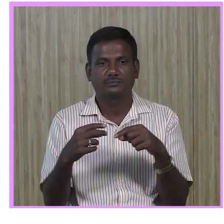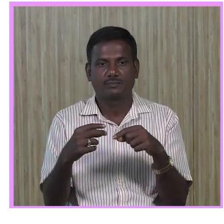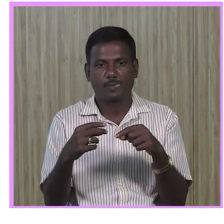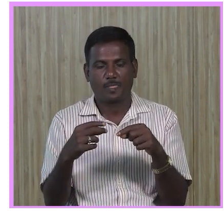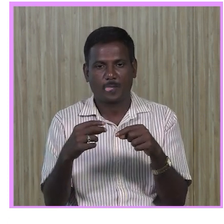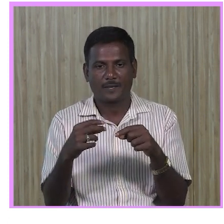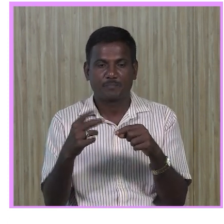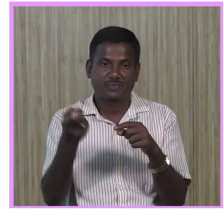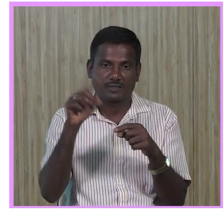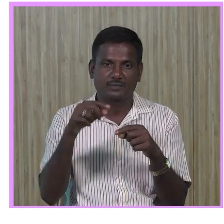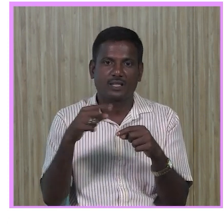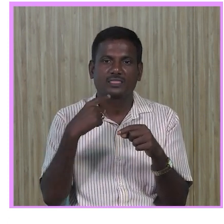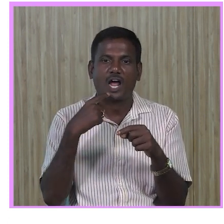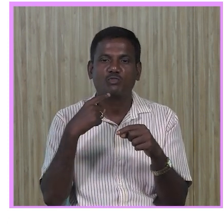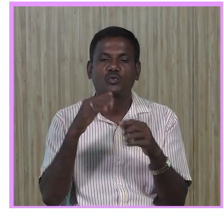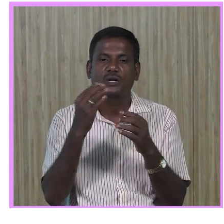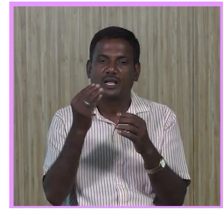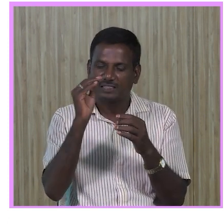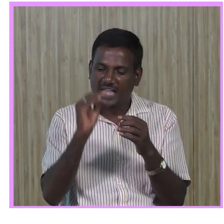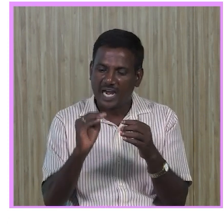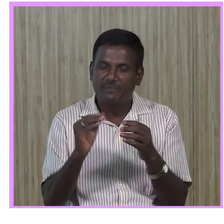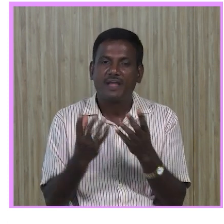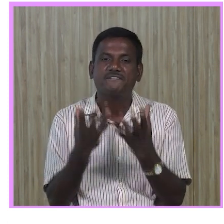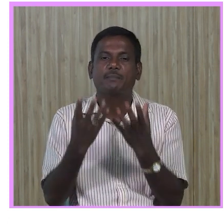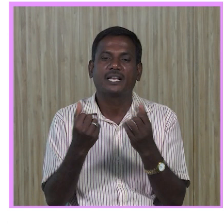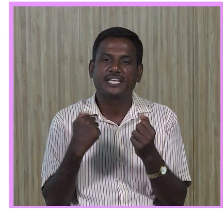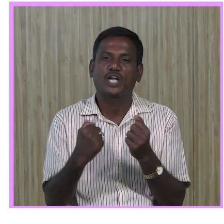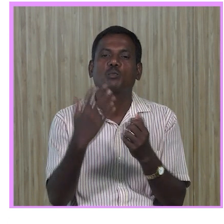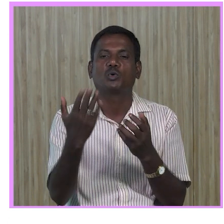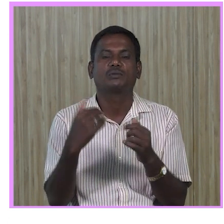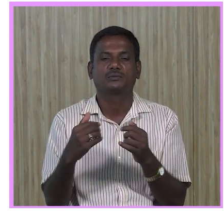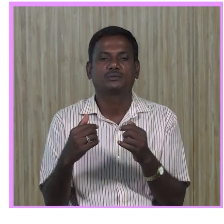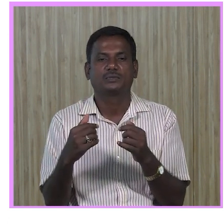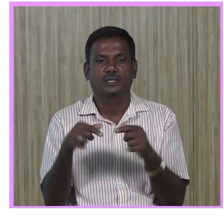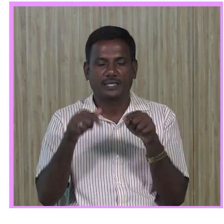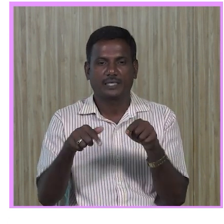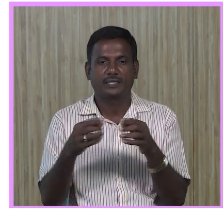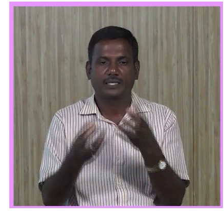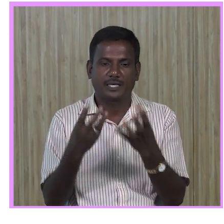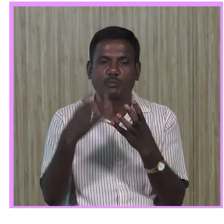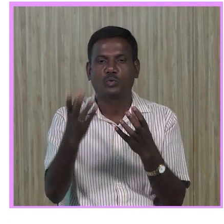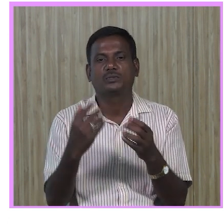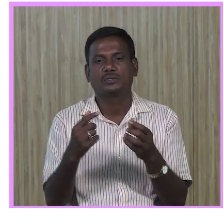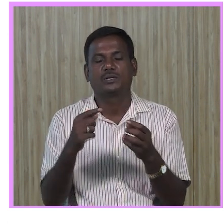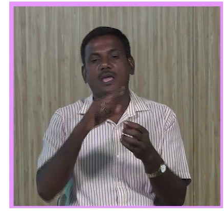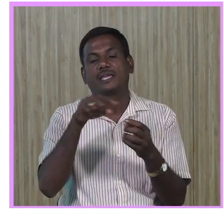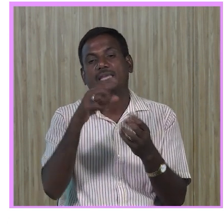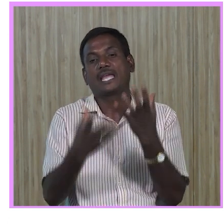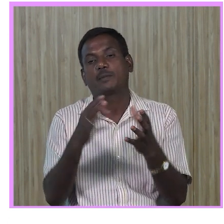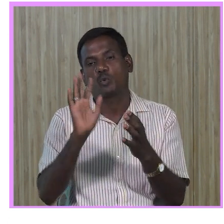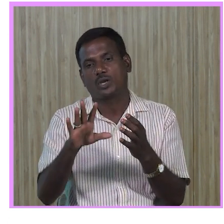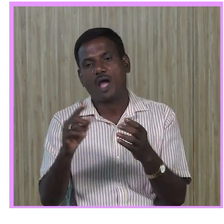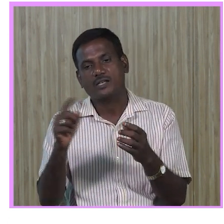பொருட்கள். இதற்கு இன்னொரு பெயரும் உண்டு, தாழ் வெப்பநிலை இயக்குப் பொருள். இந்த வகை இயக்குப் பொருள்களில் எரிபொருள்